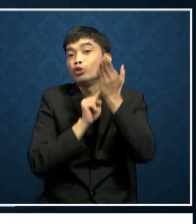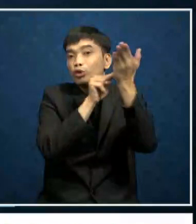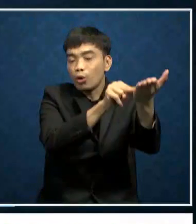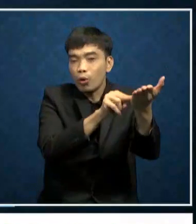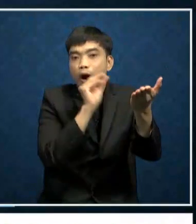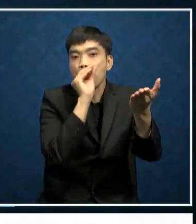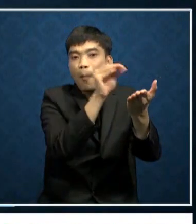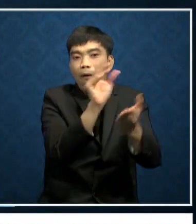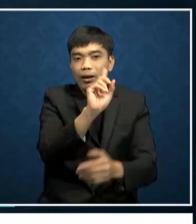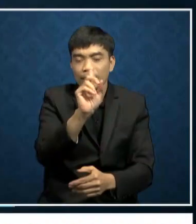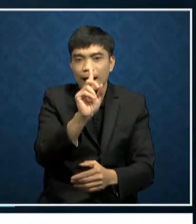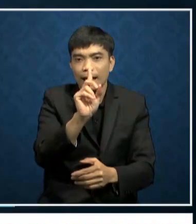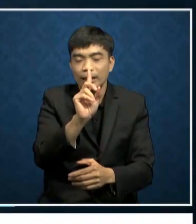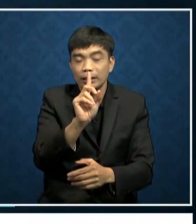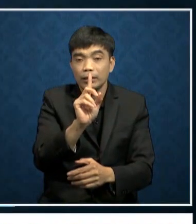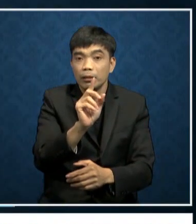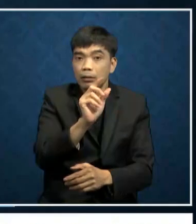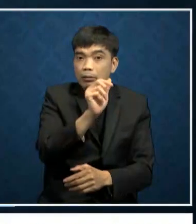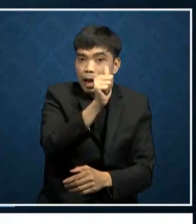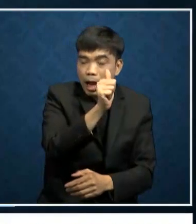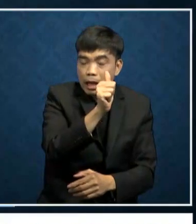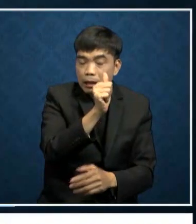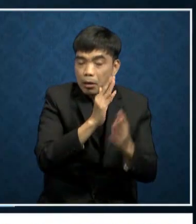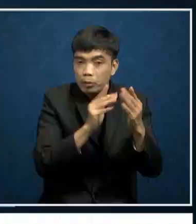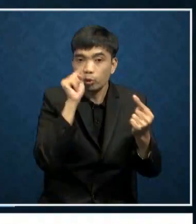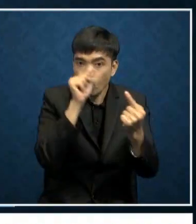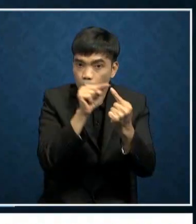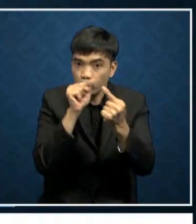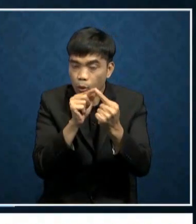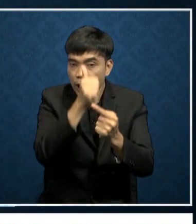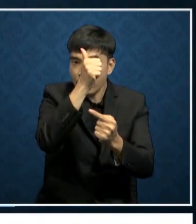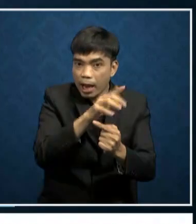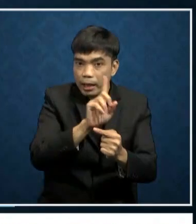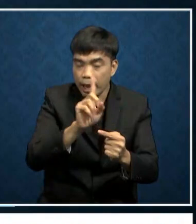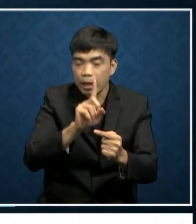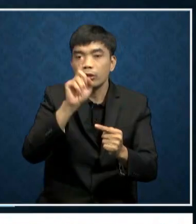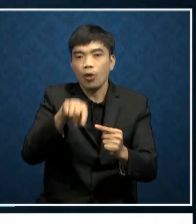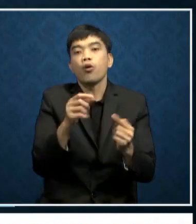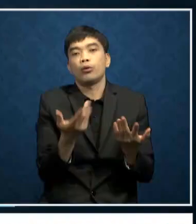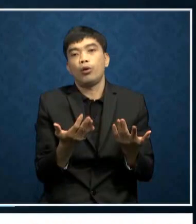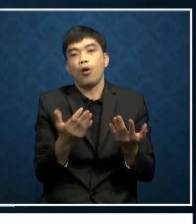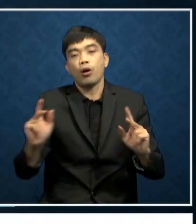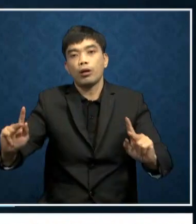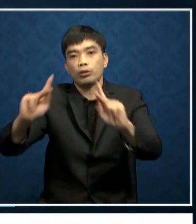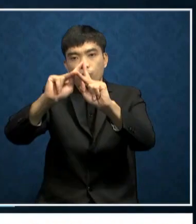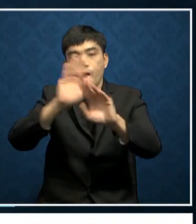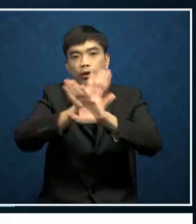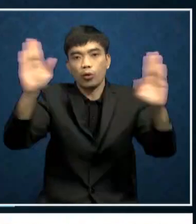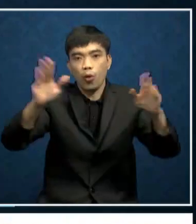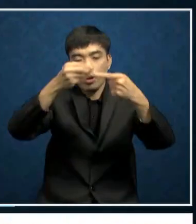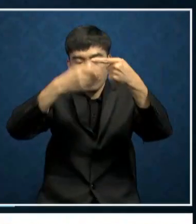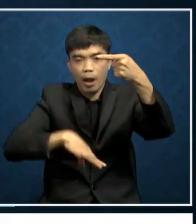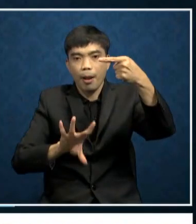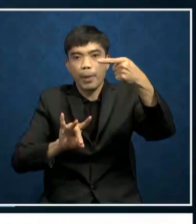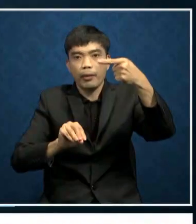เอ่อจะสมควรหรือไม่นั้นรอให้ทางกระทรวงยกเลิกประเภทและชนิดโรงงานลำดับที่ 88นะครับก็